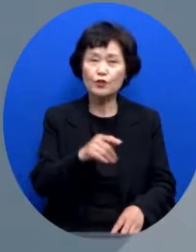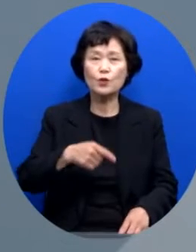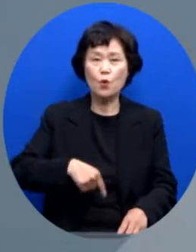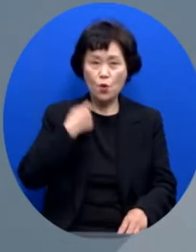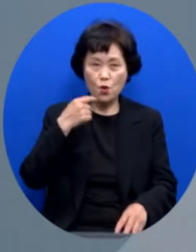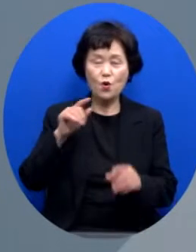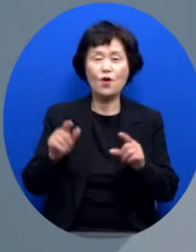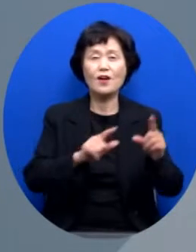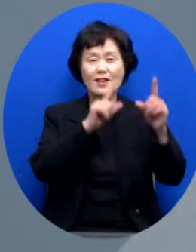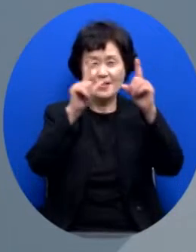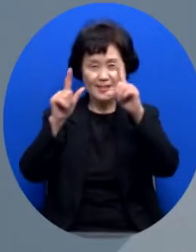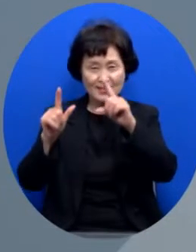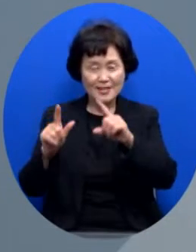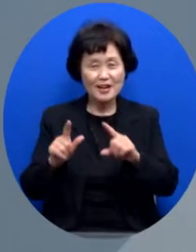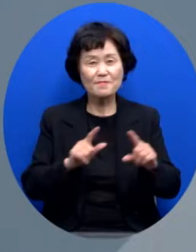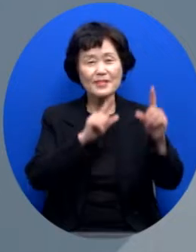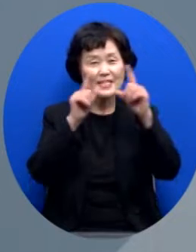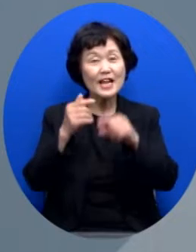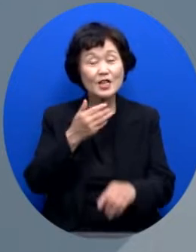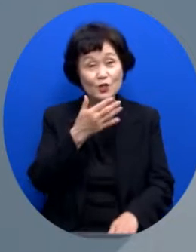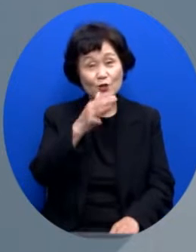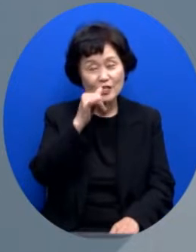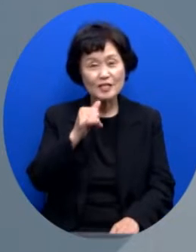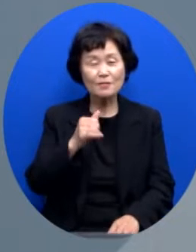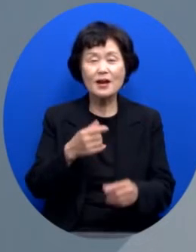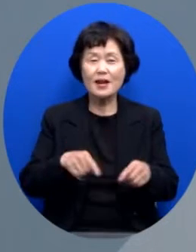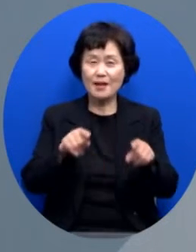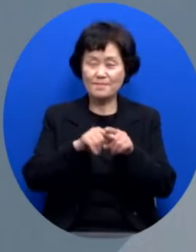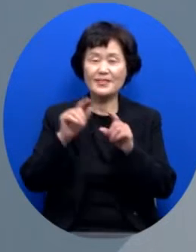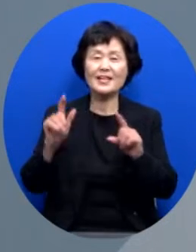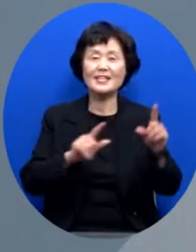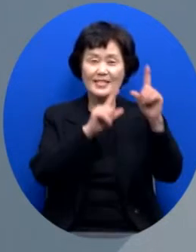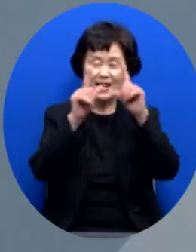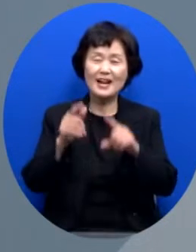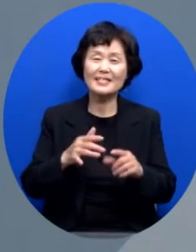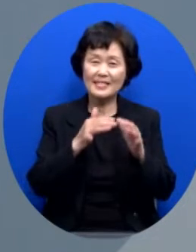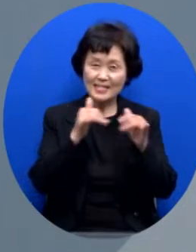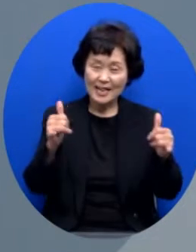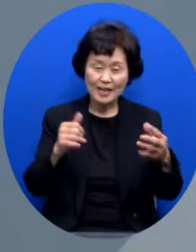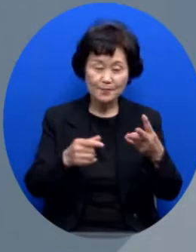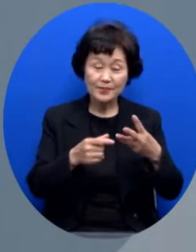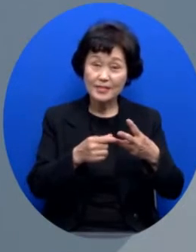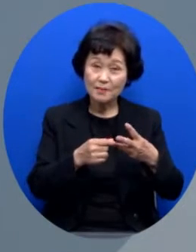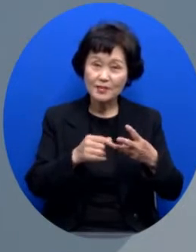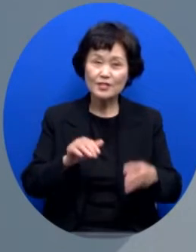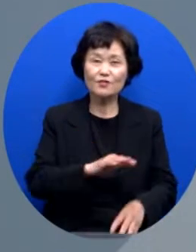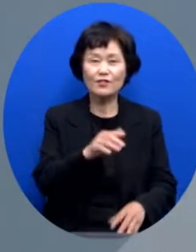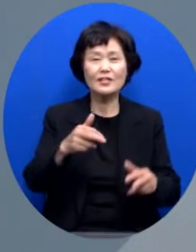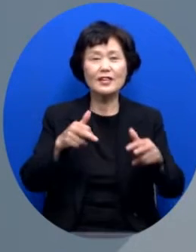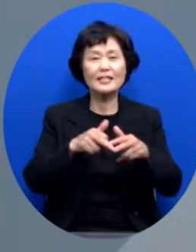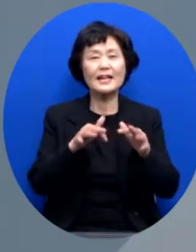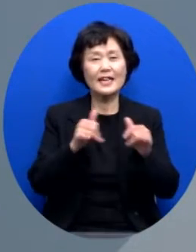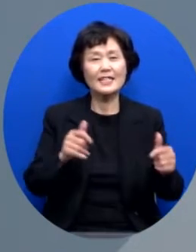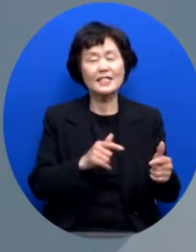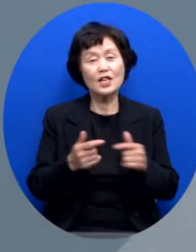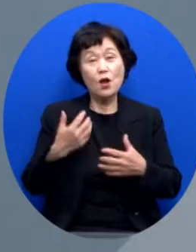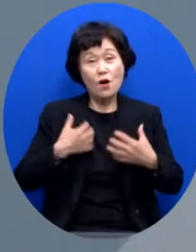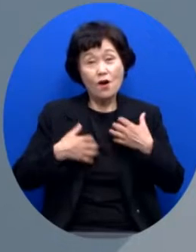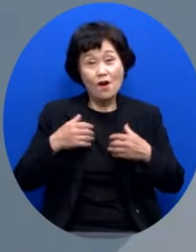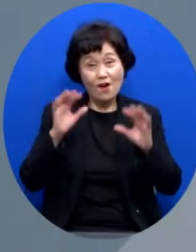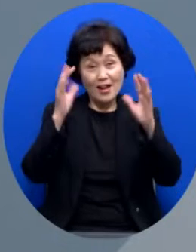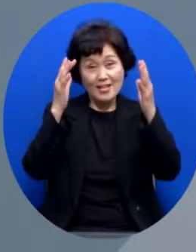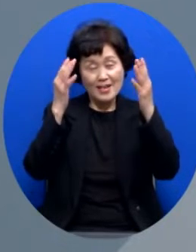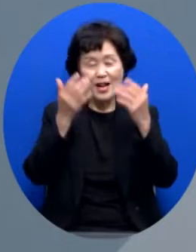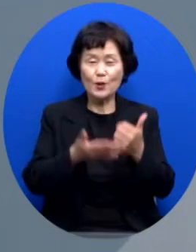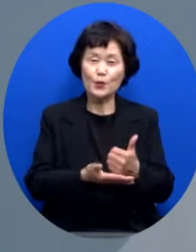세우며 더불어 살아가는 사람들입니다. 세 번째로 우리는 장애인을 환영하고 장애인을